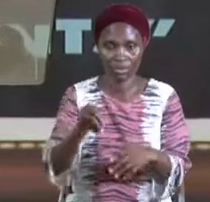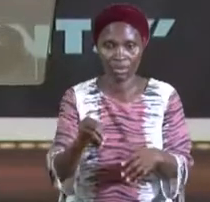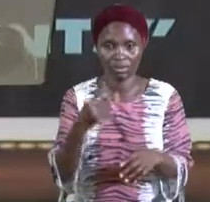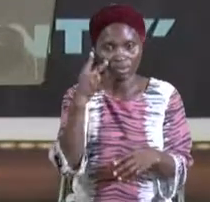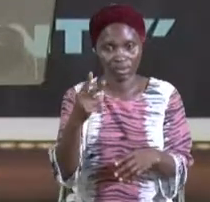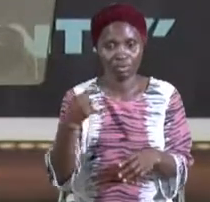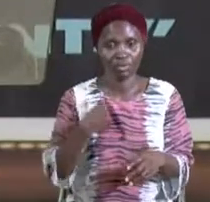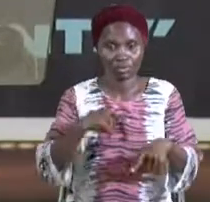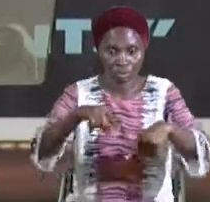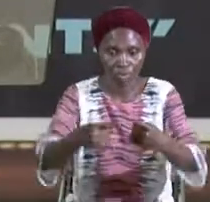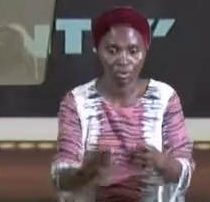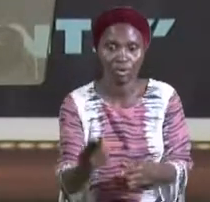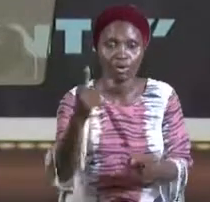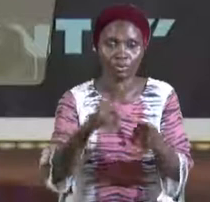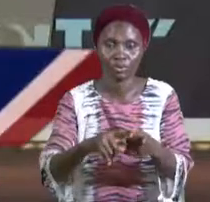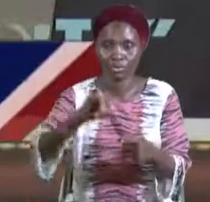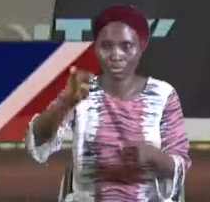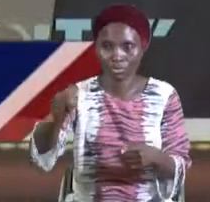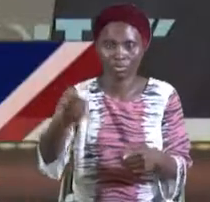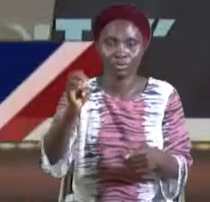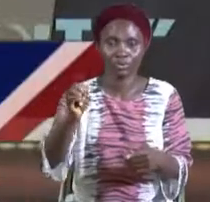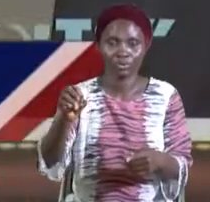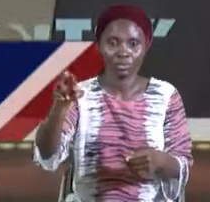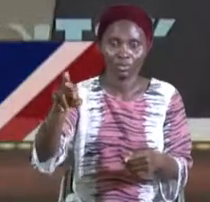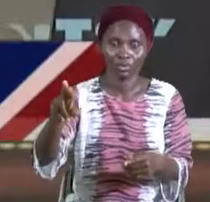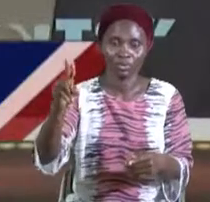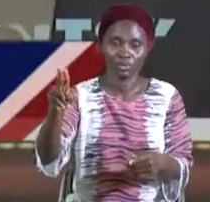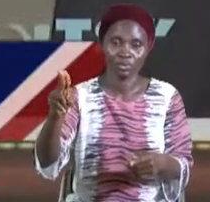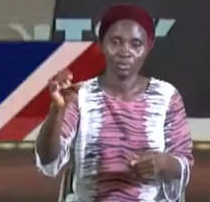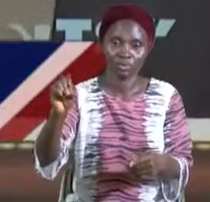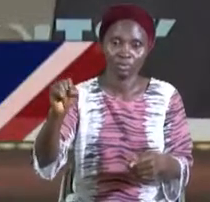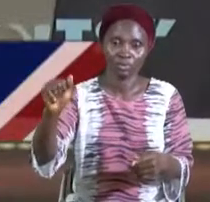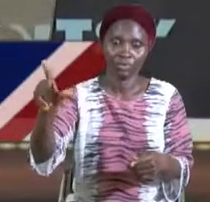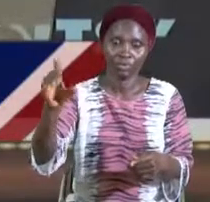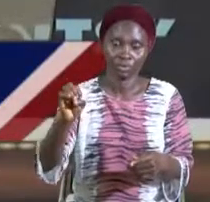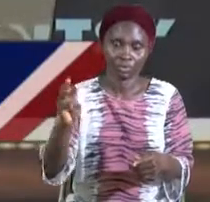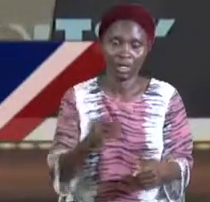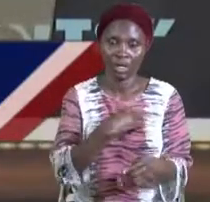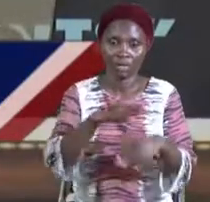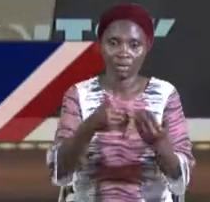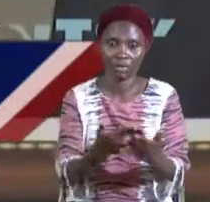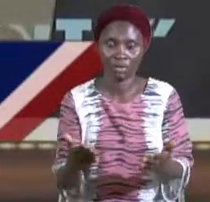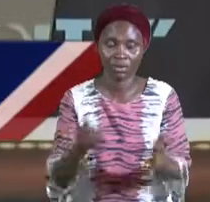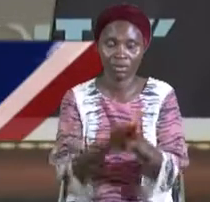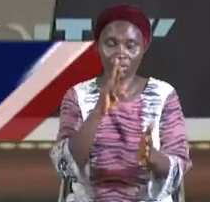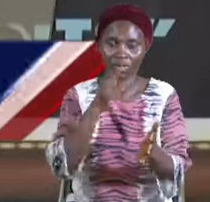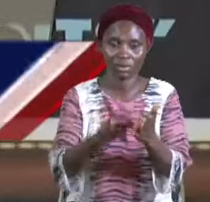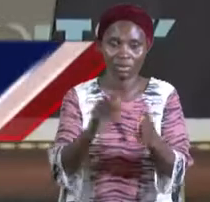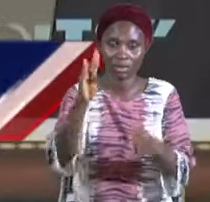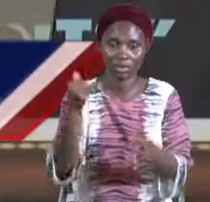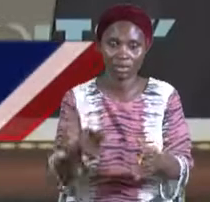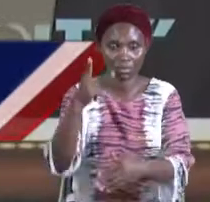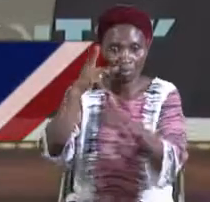Jérusalem. Et tout ce qui a été écrit par les prophètes au sujet du Fils de